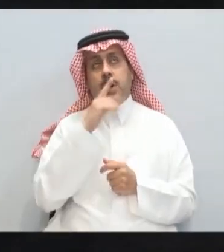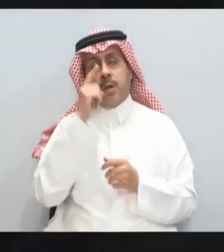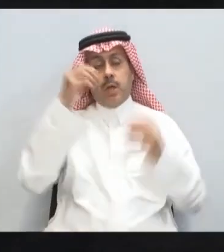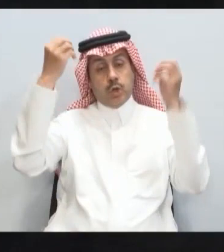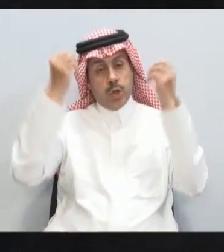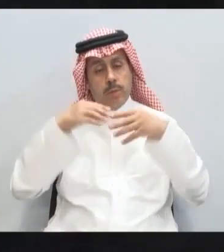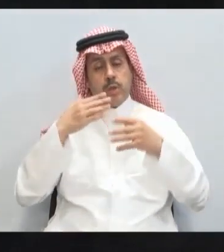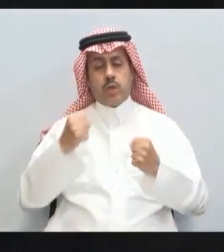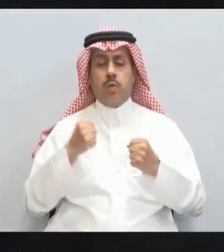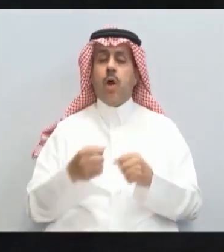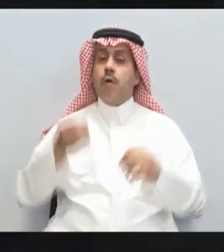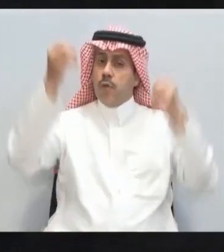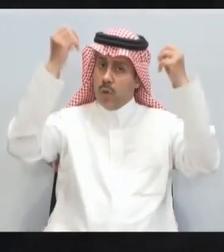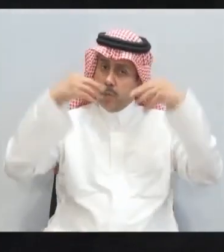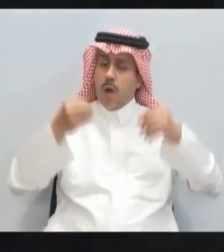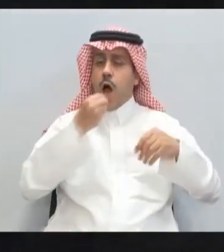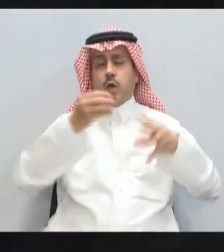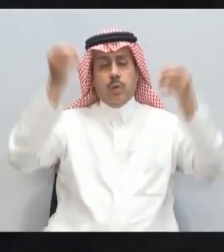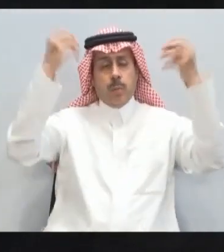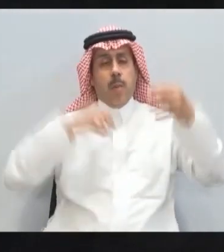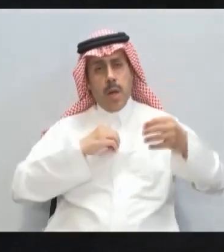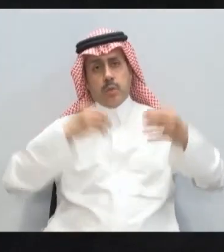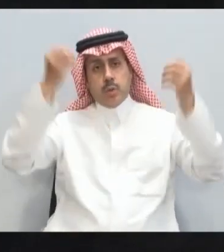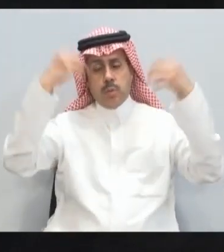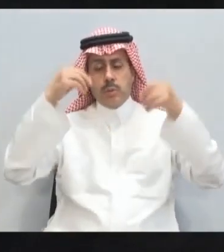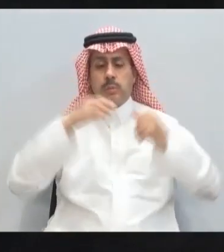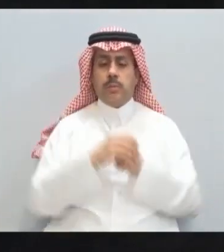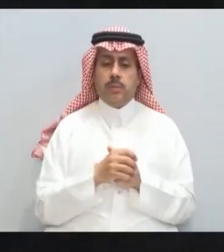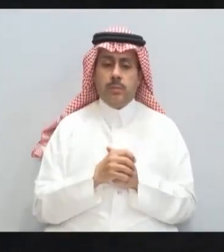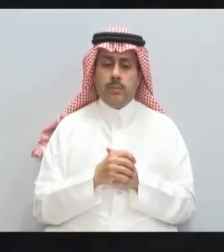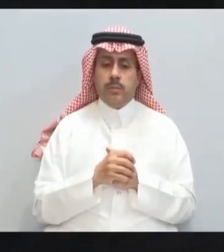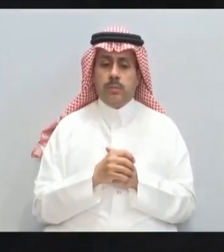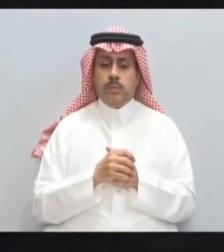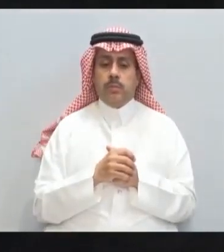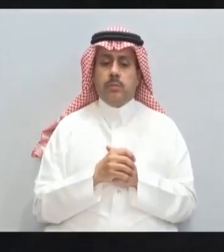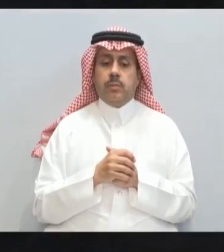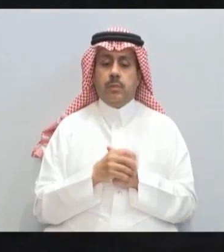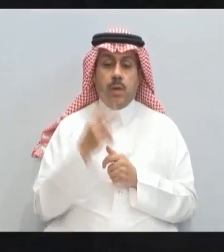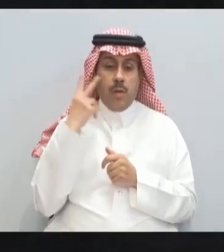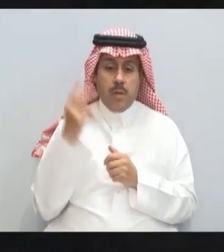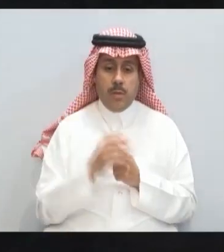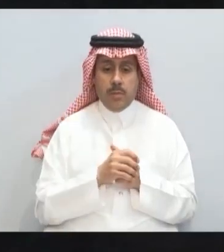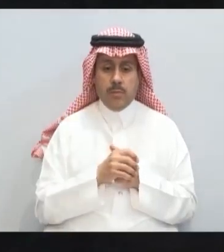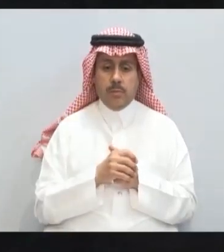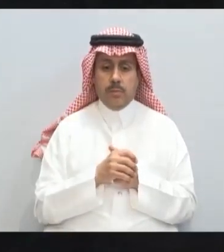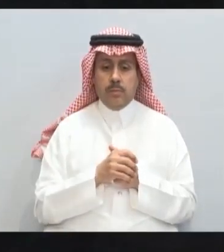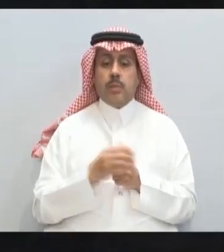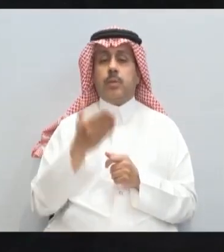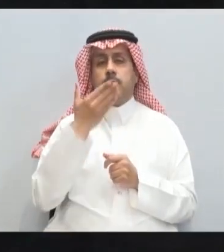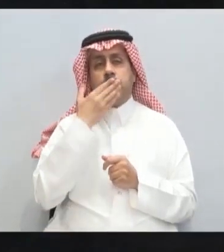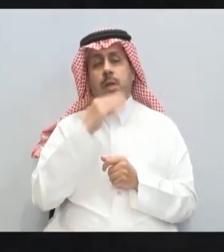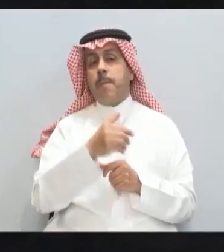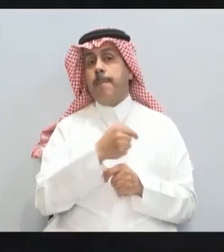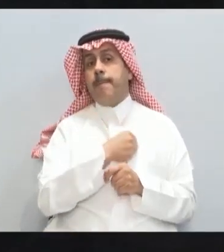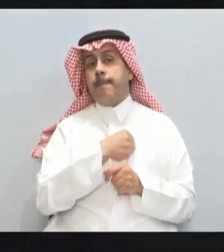واثني عليه فيما ان عم علي من النعم الظاهره والباطنه الثاني الاعتراف